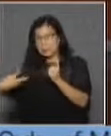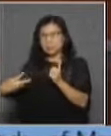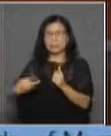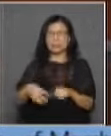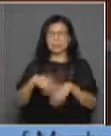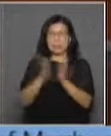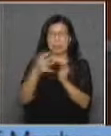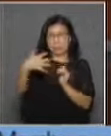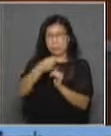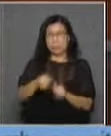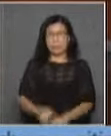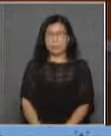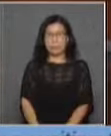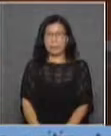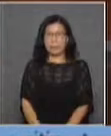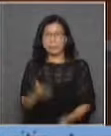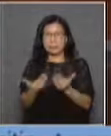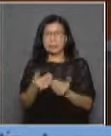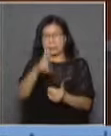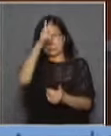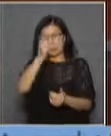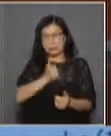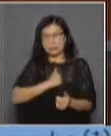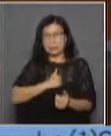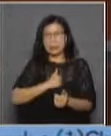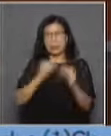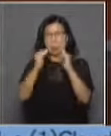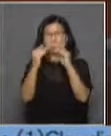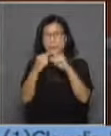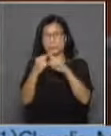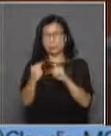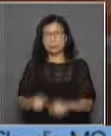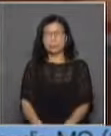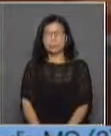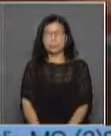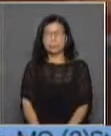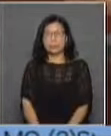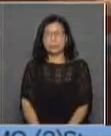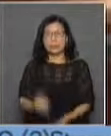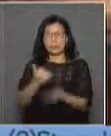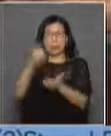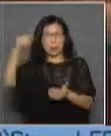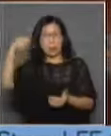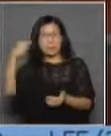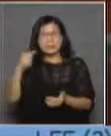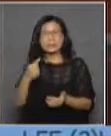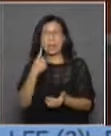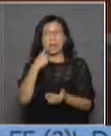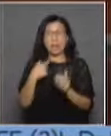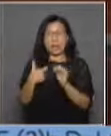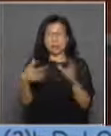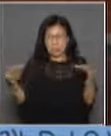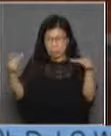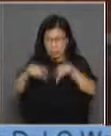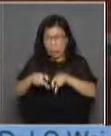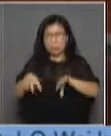權貴啊，係嘛？或者係啲官員嘅家人，你喺美國將嗰啲貪污啲錢夾埋啊！